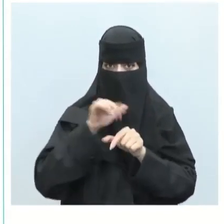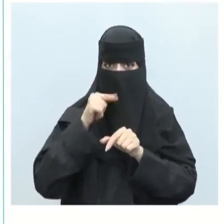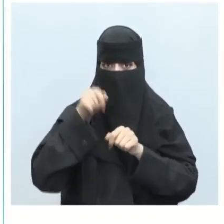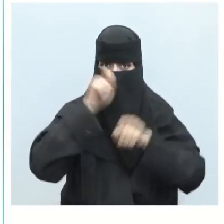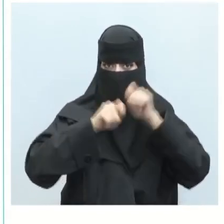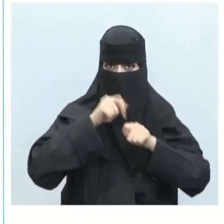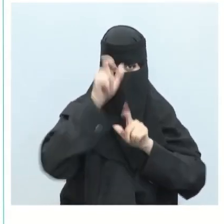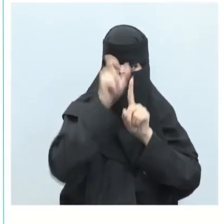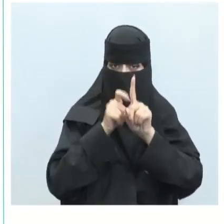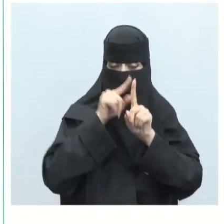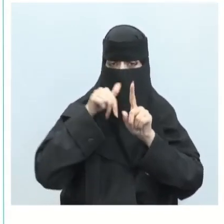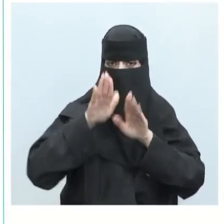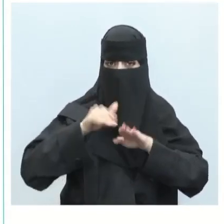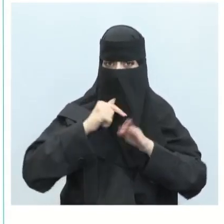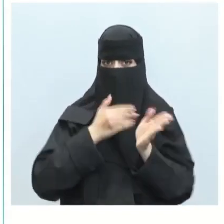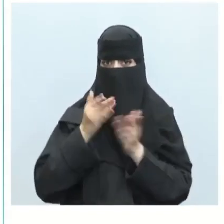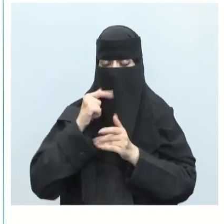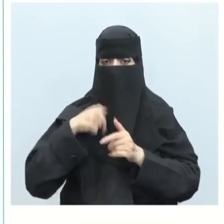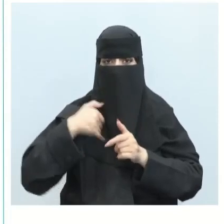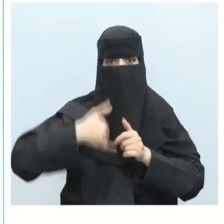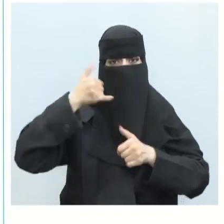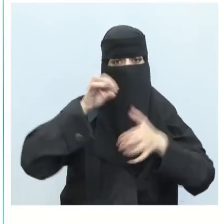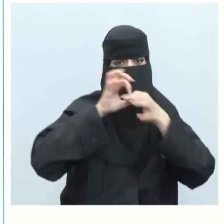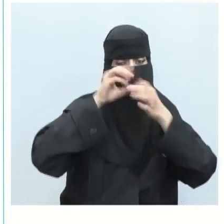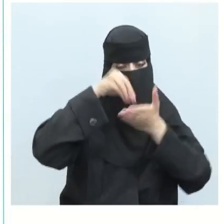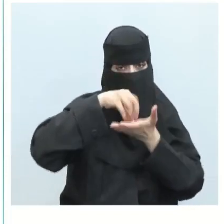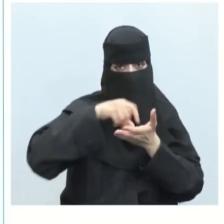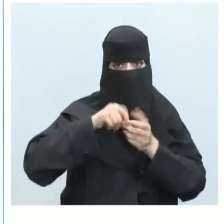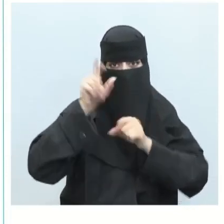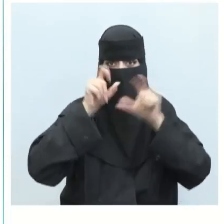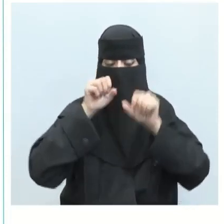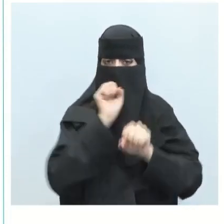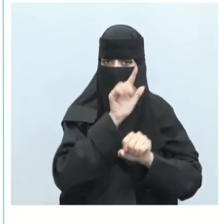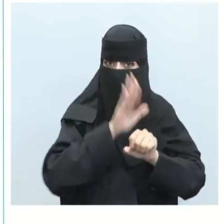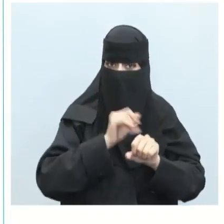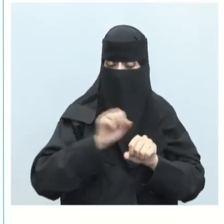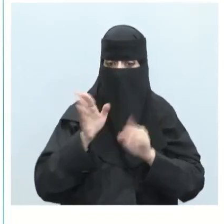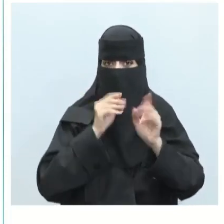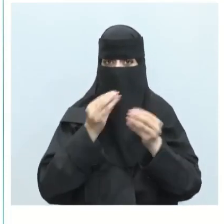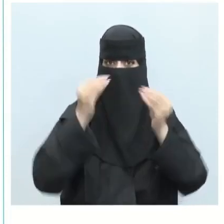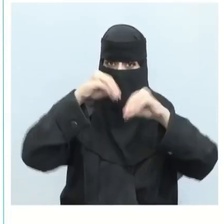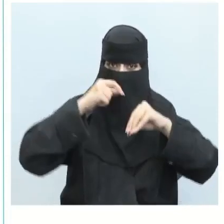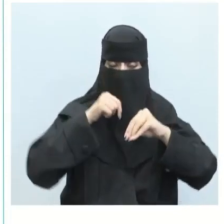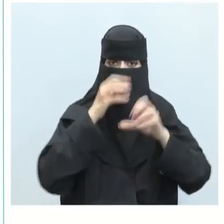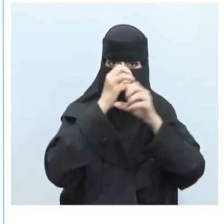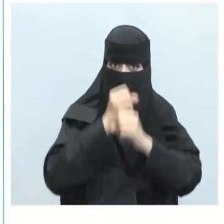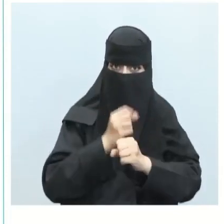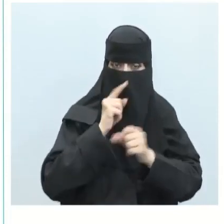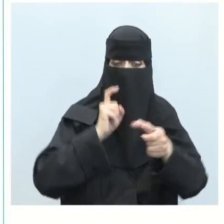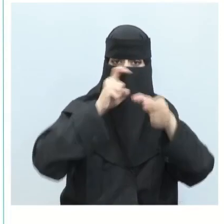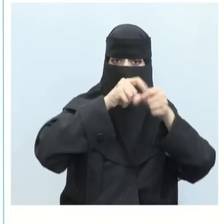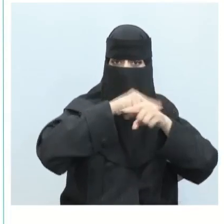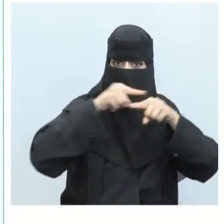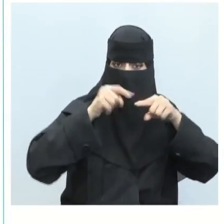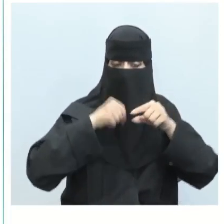للاستخدام الشخصي حيث يوفر الاتصال بواسطه الشبكه الافتراضيه الخاصه في بي ان المزيد من الامن في الوصول